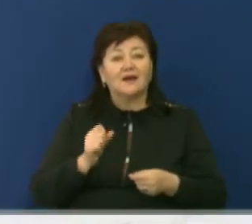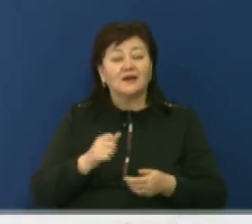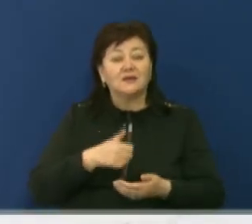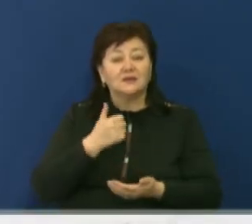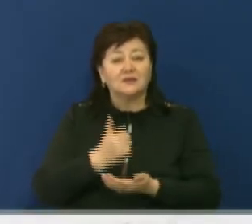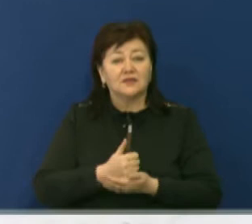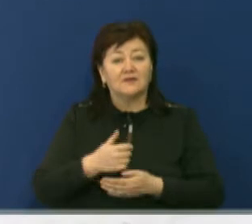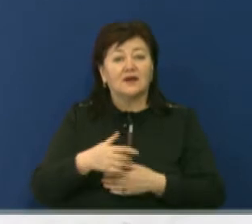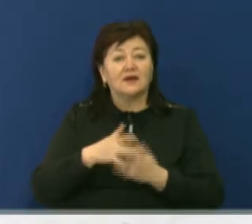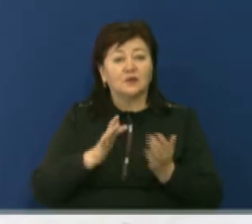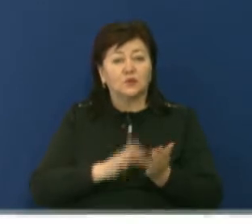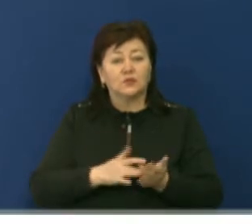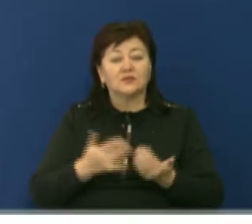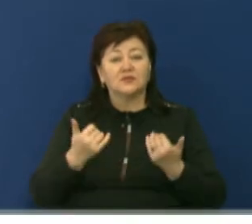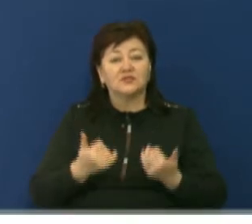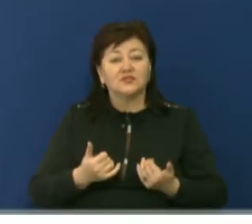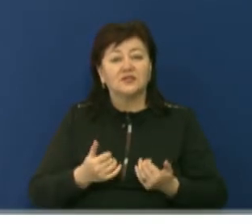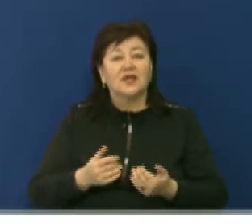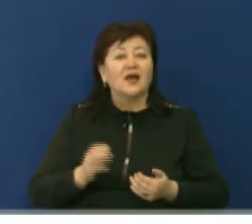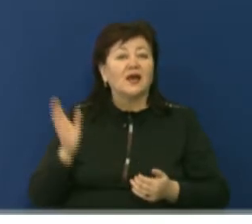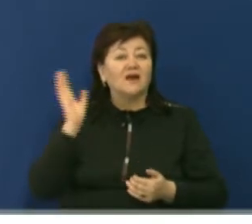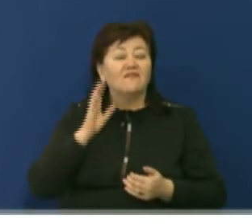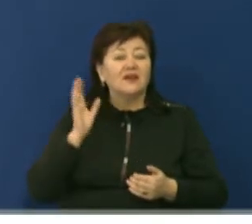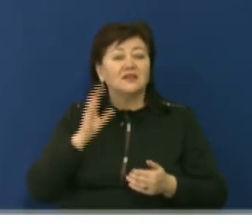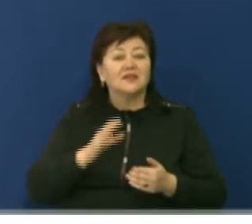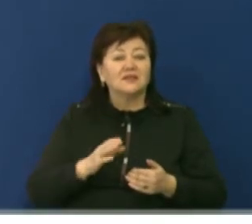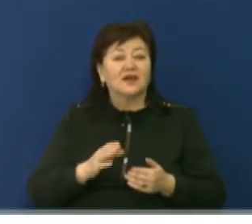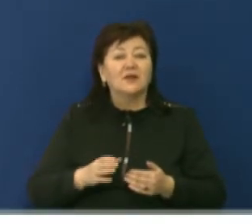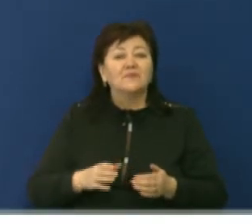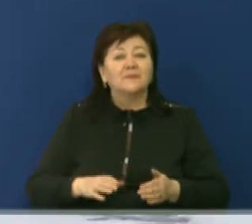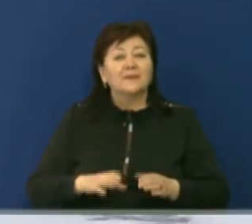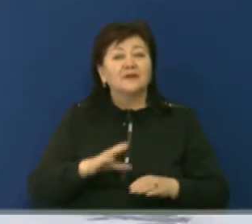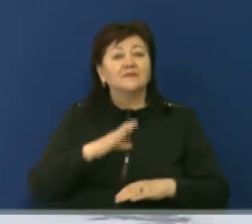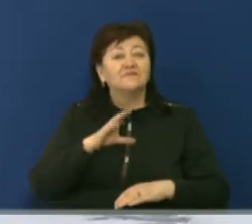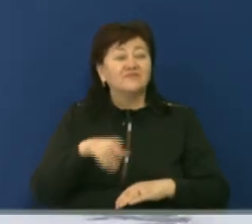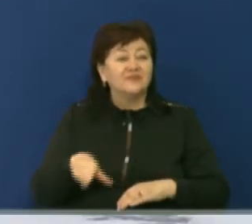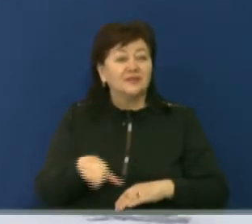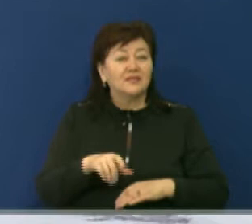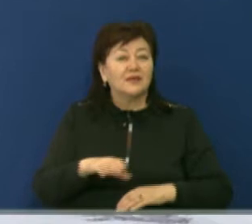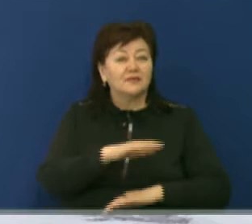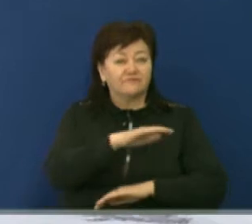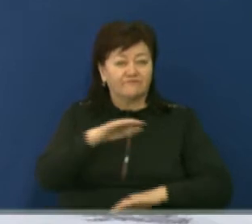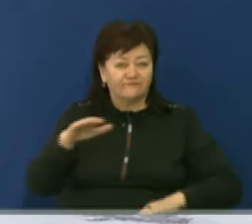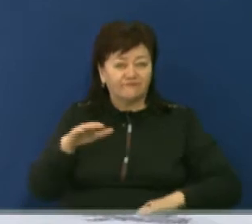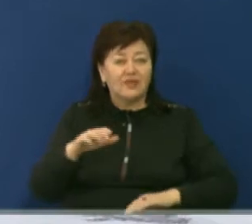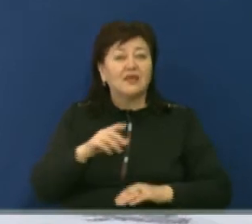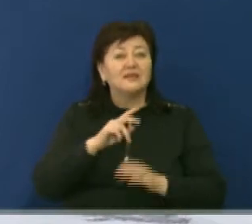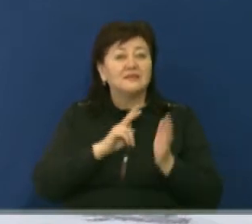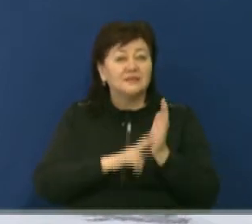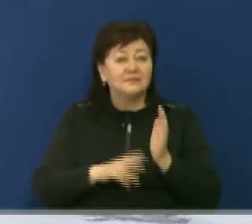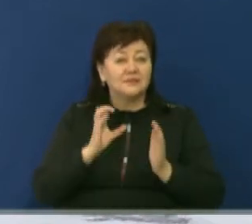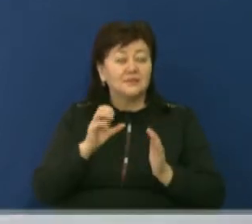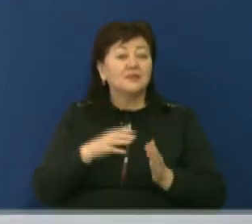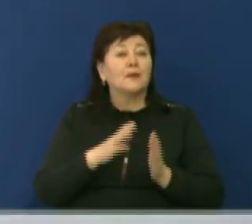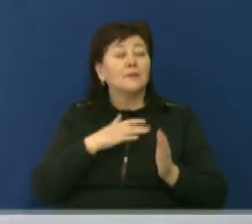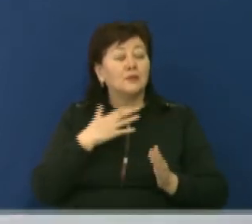бос. Дегенмен, Семей қаласы бойынша, Ертістегі мұздың қалындығы 70 сантиметрді құрайды. Бұл жылдың осы кезеңі үшін тым көп. Жарлы жұмыстары